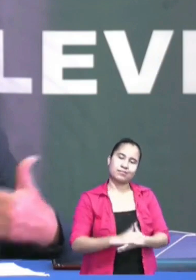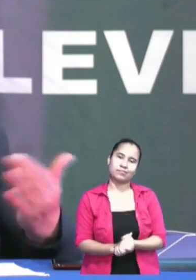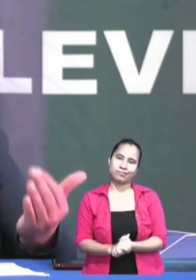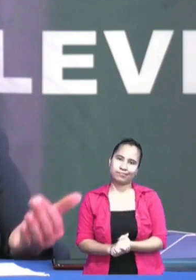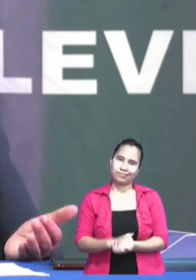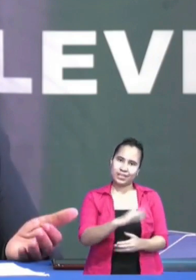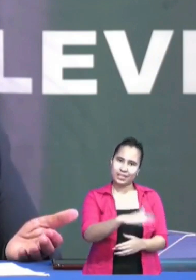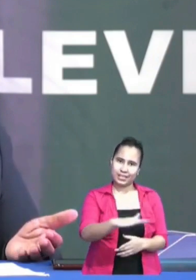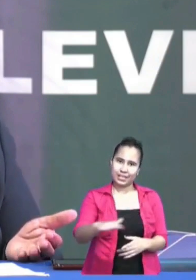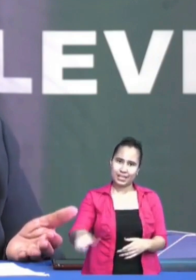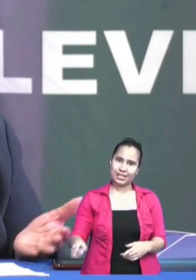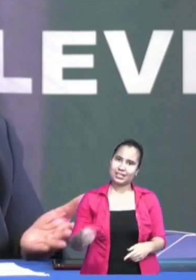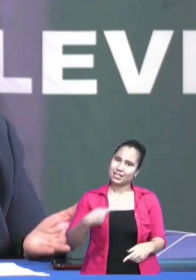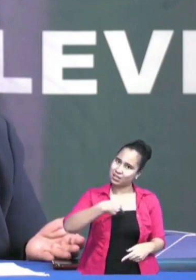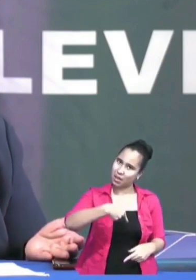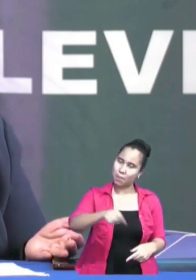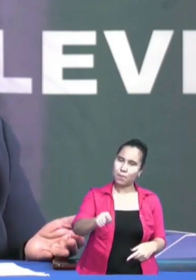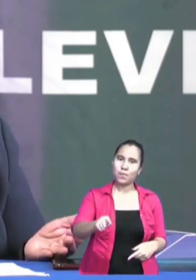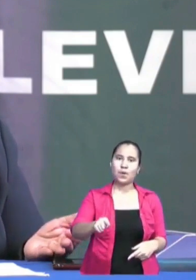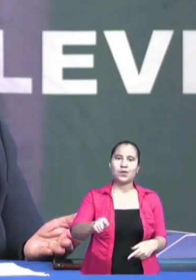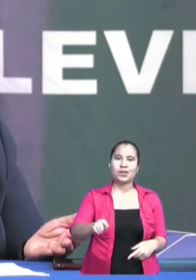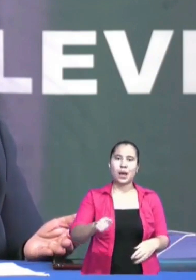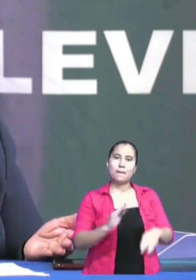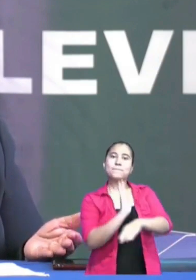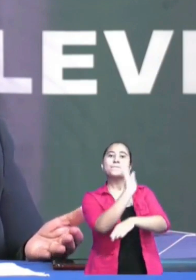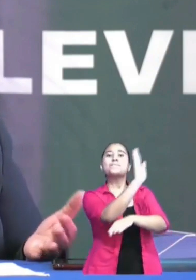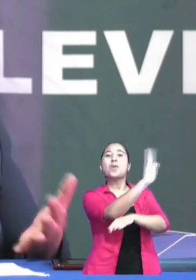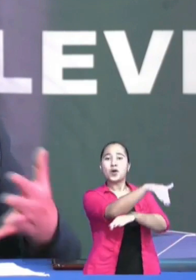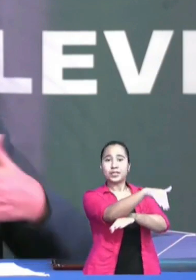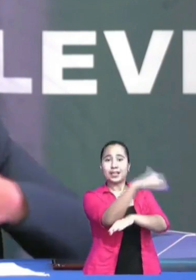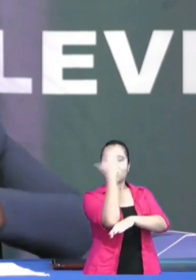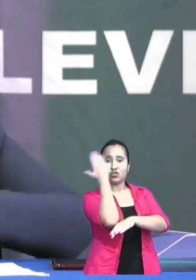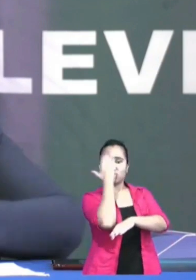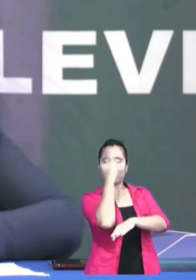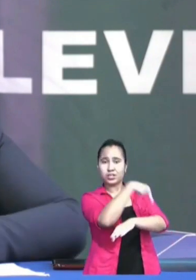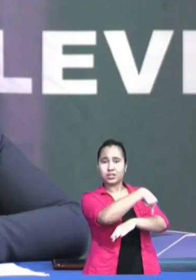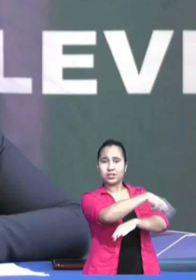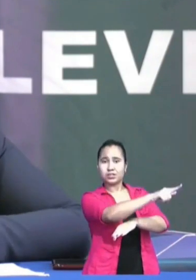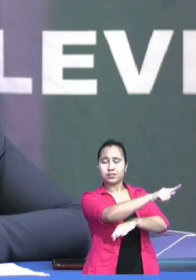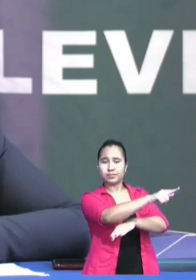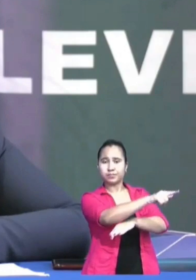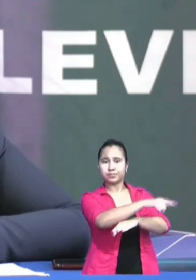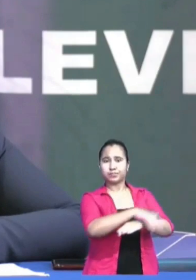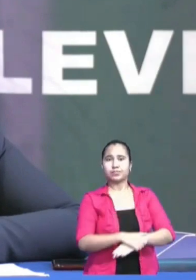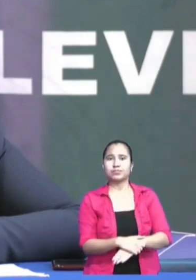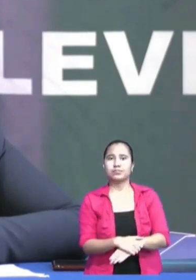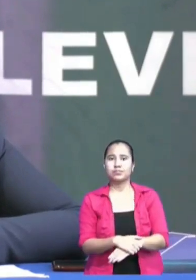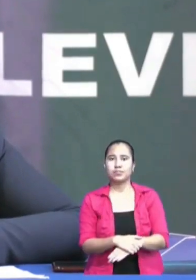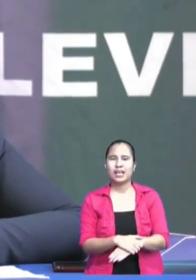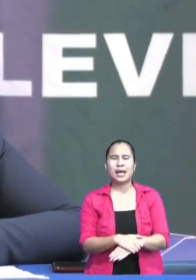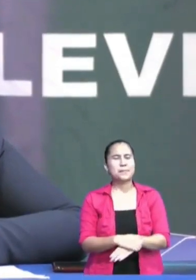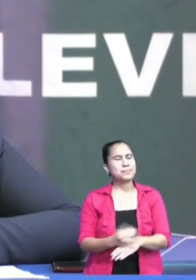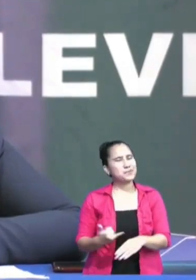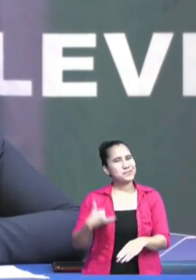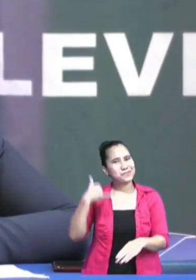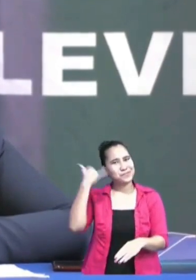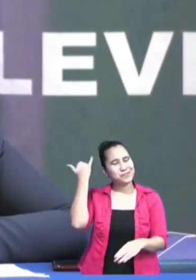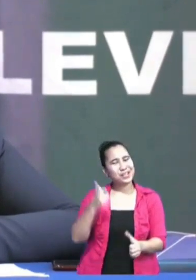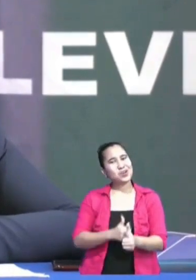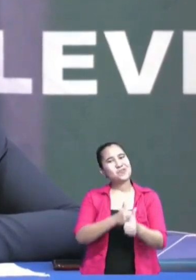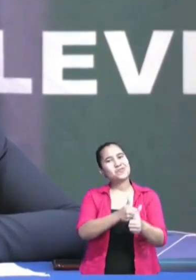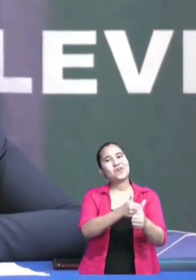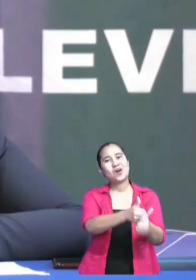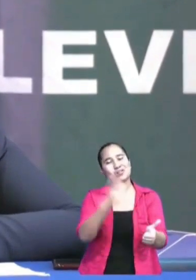Voor kinderen die naar het buitenland vertrekken, de bursalen, zal dat heel veel consequenties hebben. We kunnen